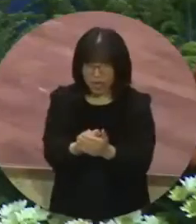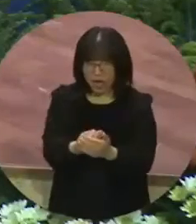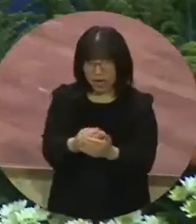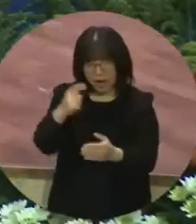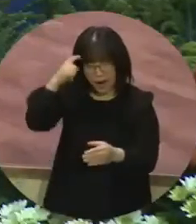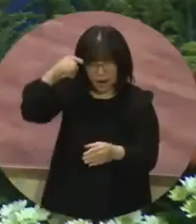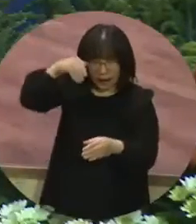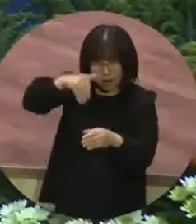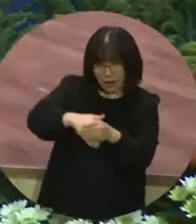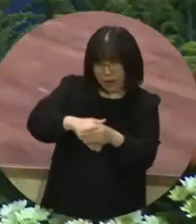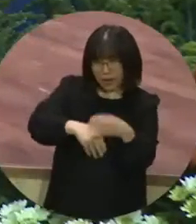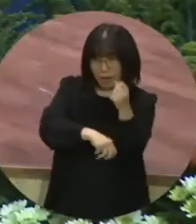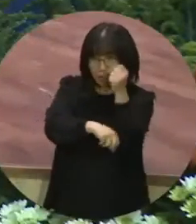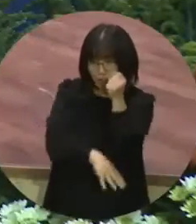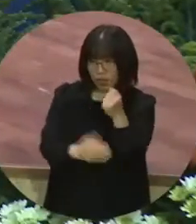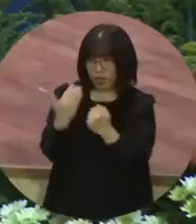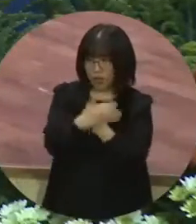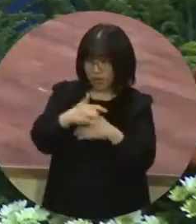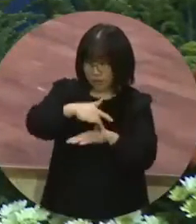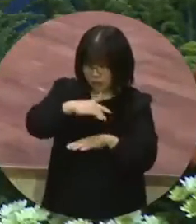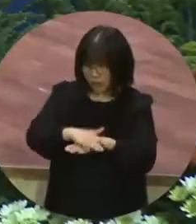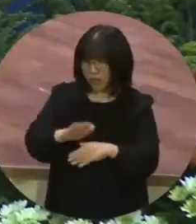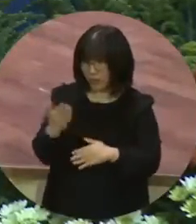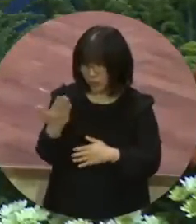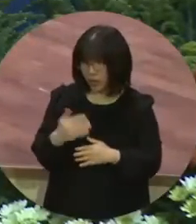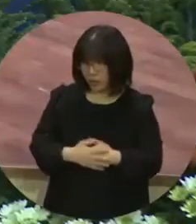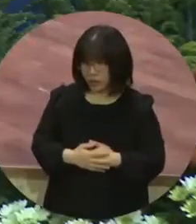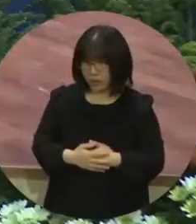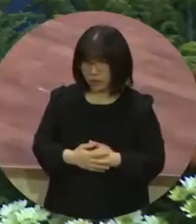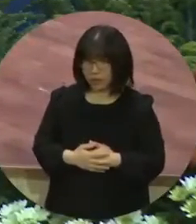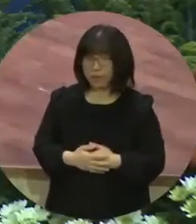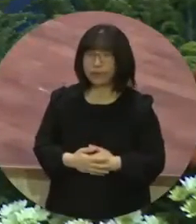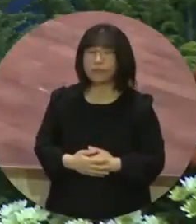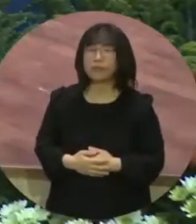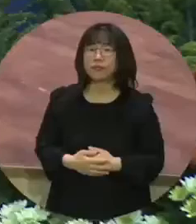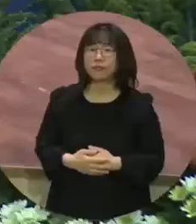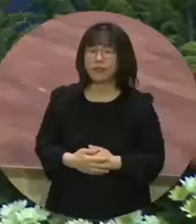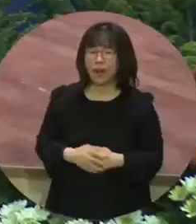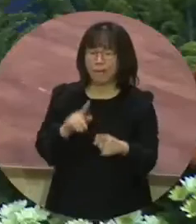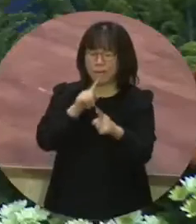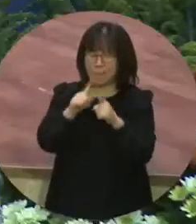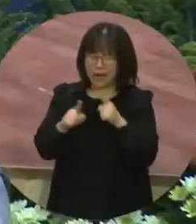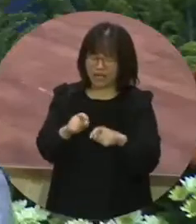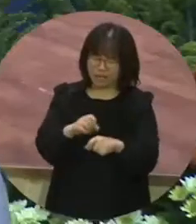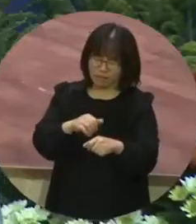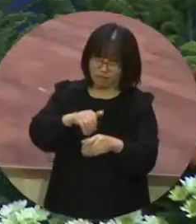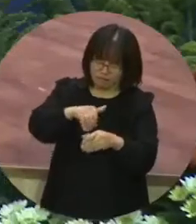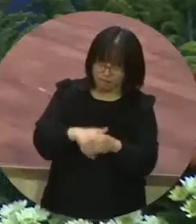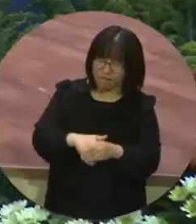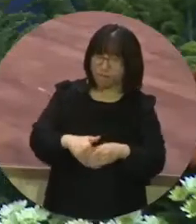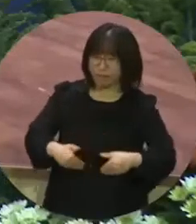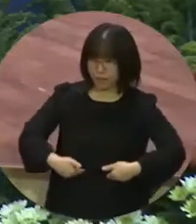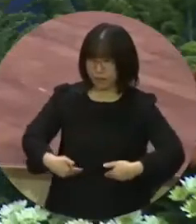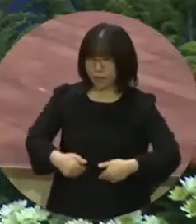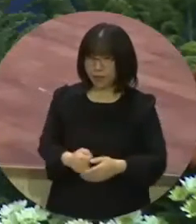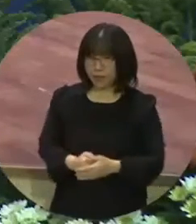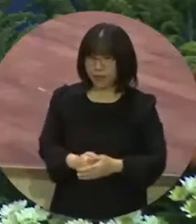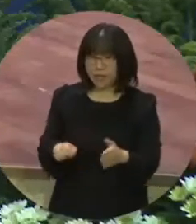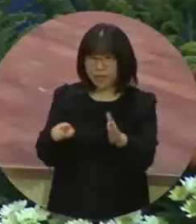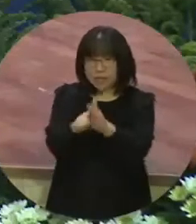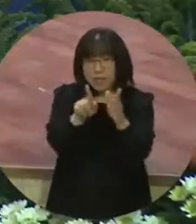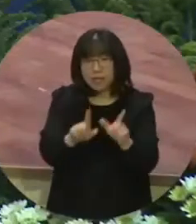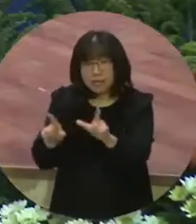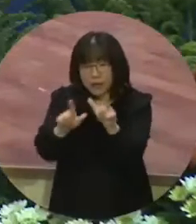체질, 말씀이 가진 뿌리 체질 내리시기 바랍니다. 말씀이 신앙생활은요.